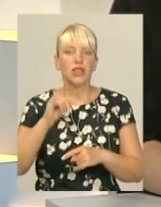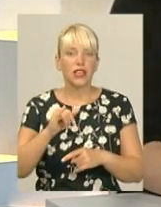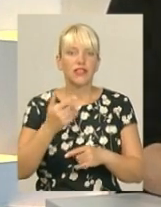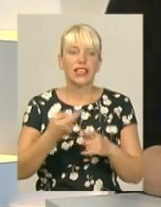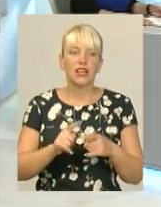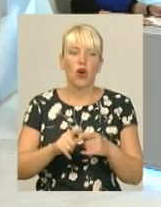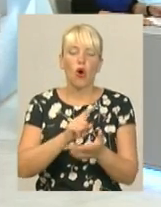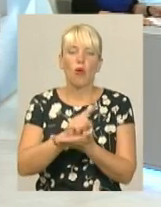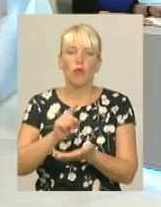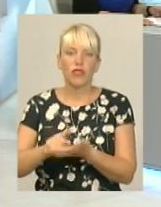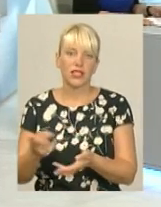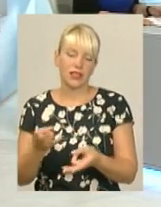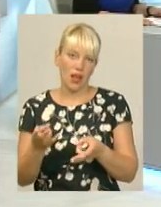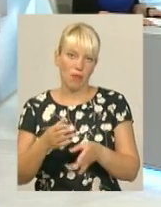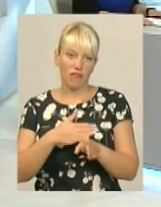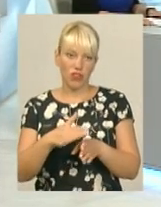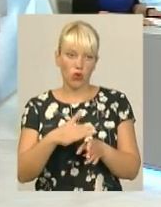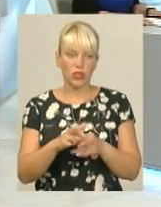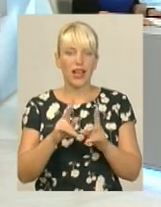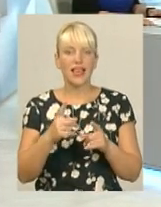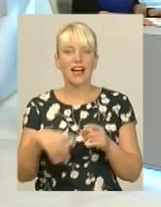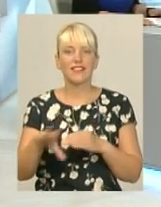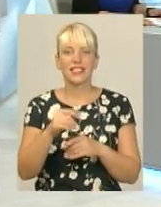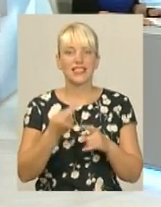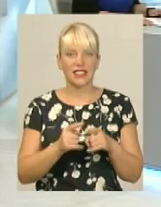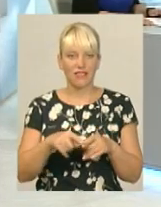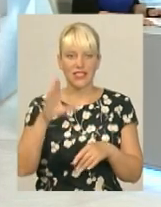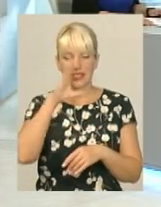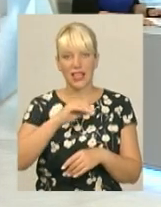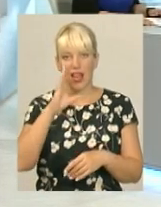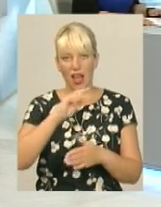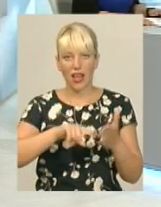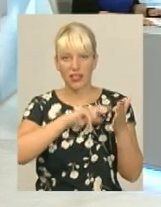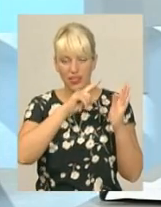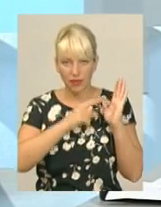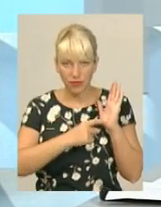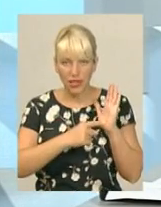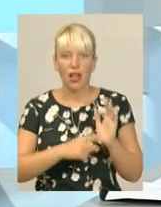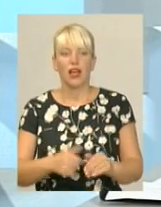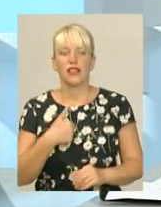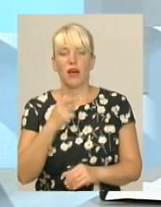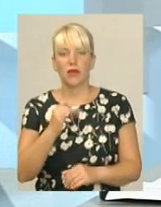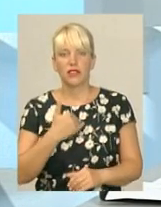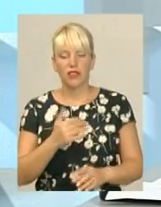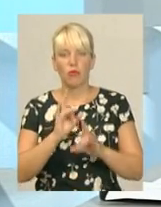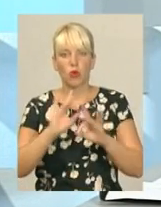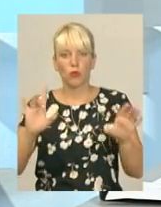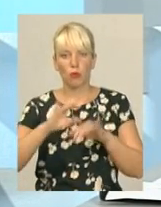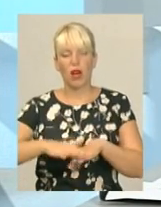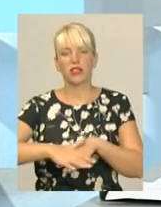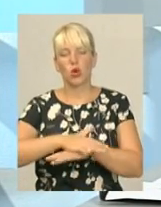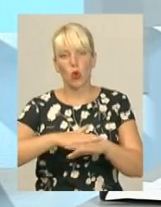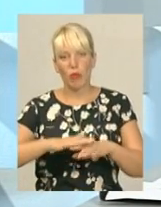функціональних обов'язків, які треба виконувати. А як ви це все встигаєте? Ну, я хотів би проінформувати громаду про те,